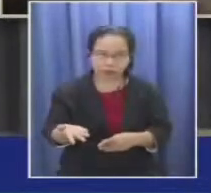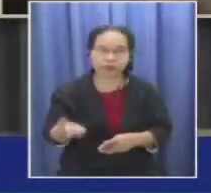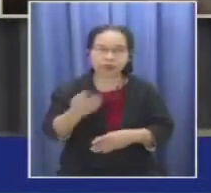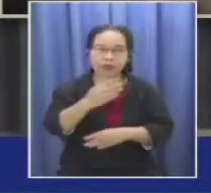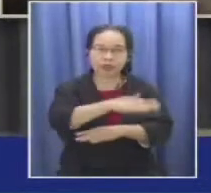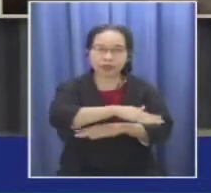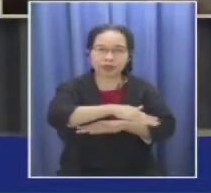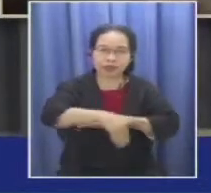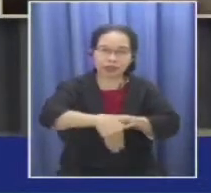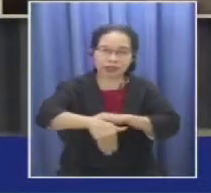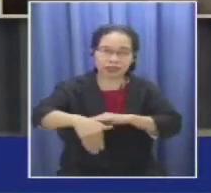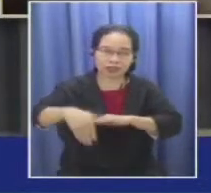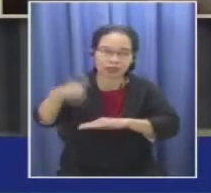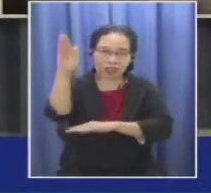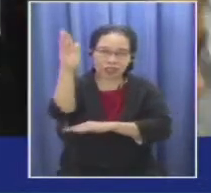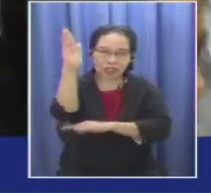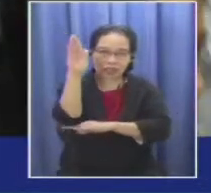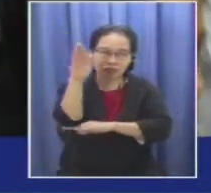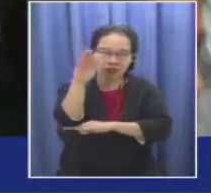Eli Soriano.